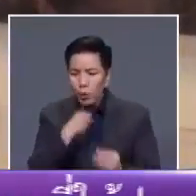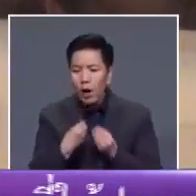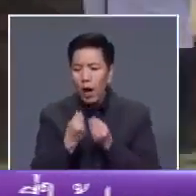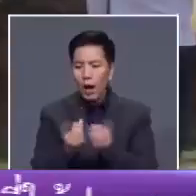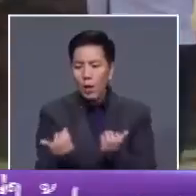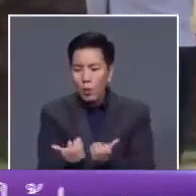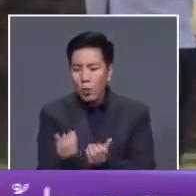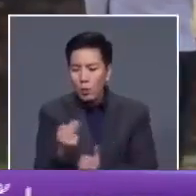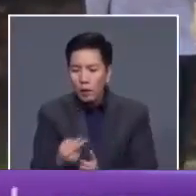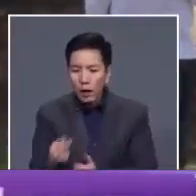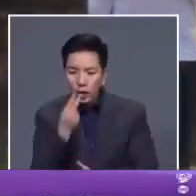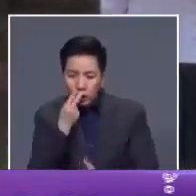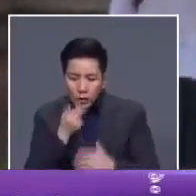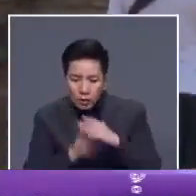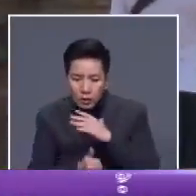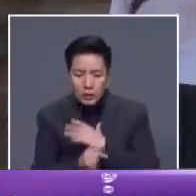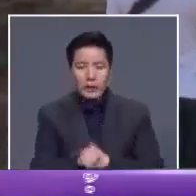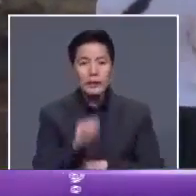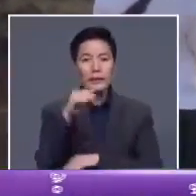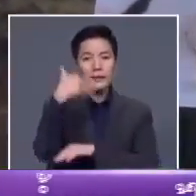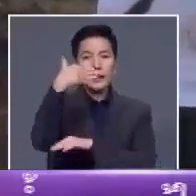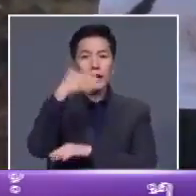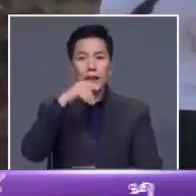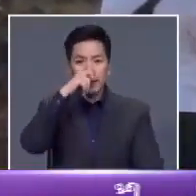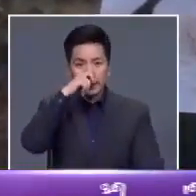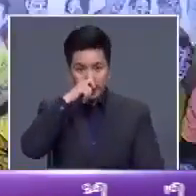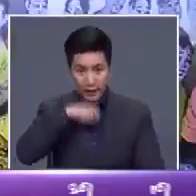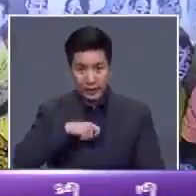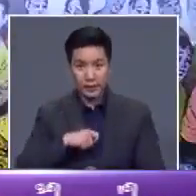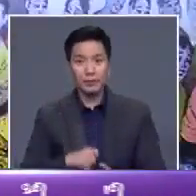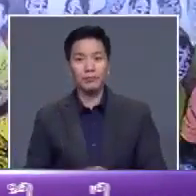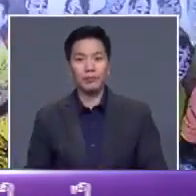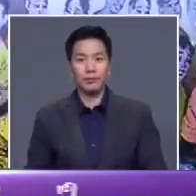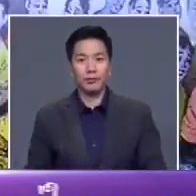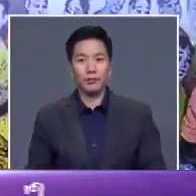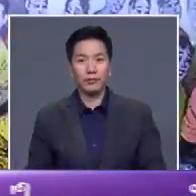าคภูมิใจในความเป็นชาติขอความร่วมมือด้วยนะครับ